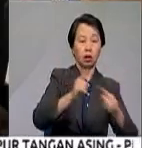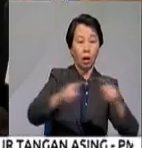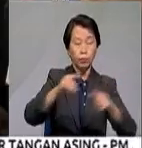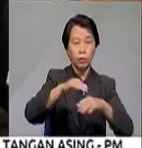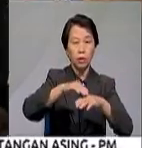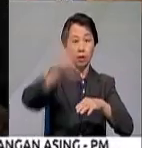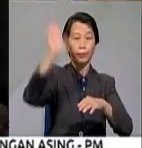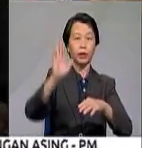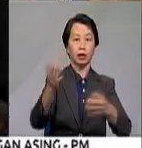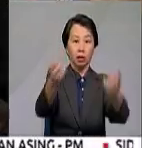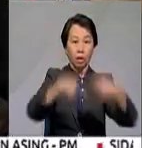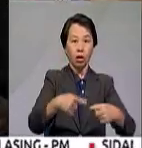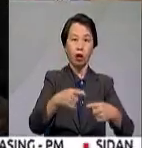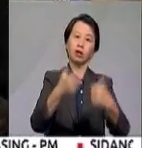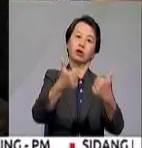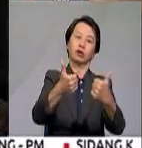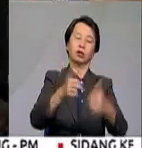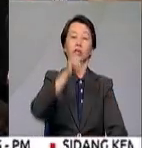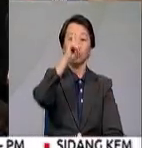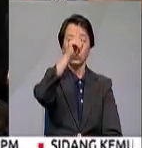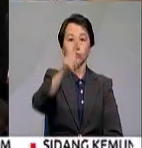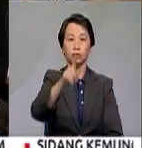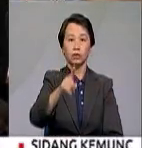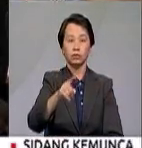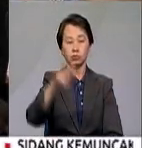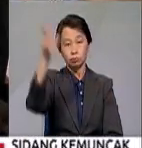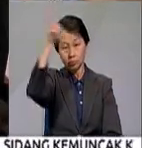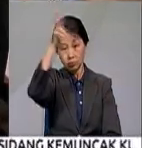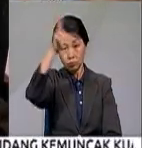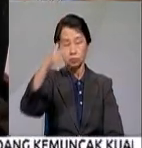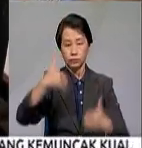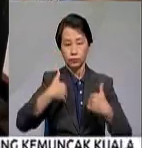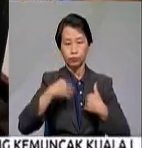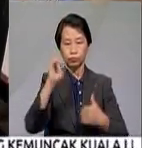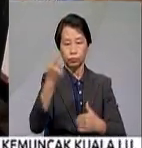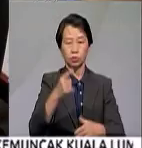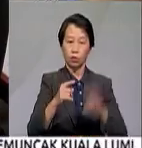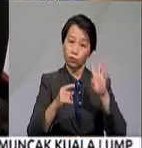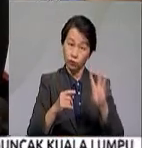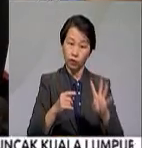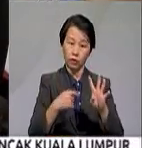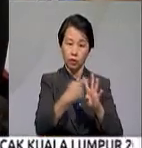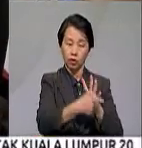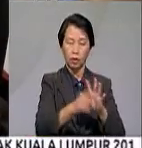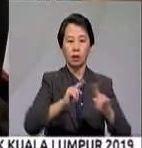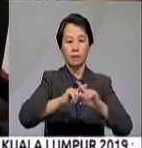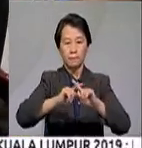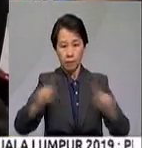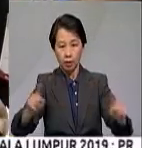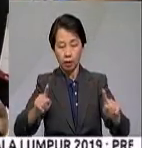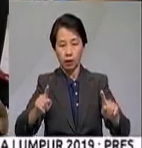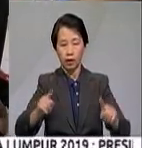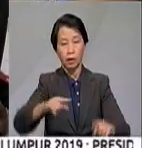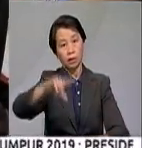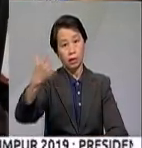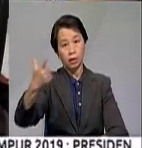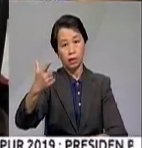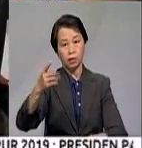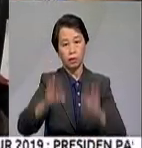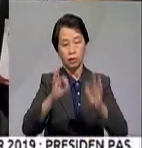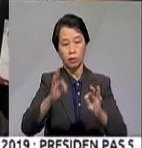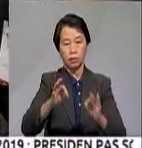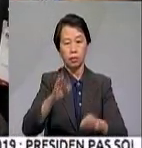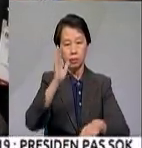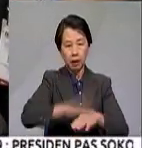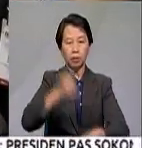400. Of course, as head of government, there were only four. But otherwise, the